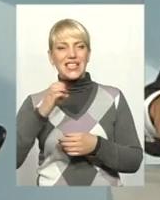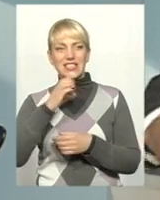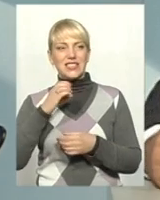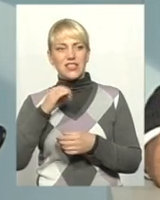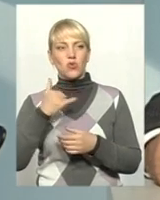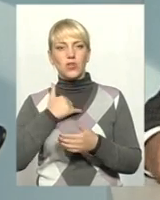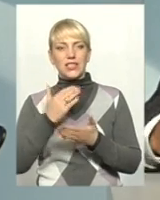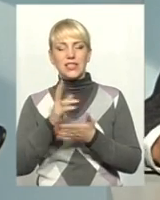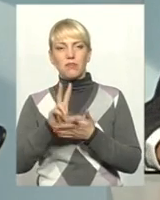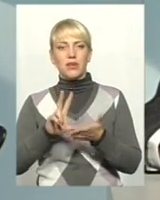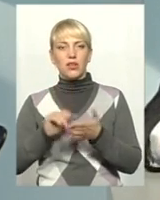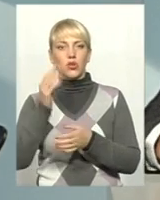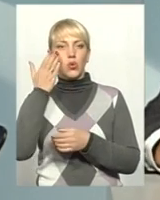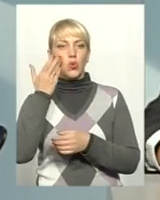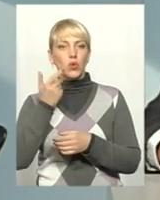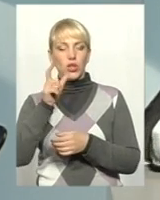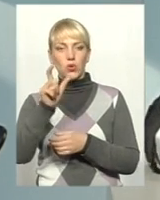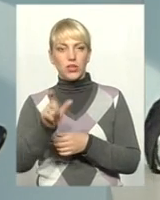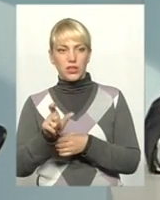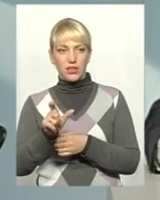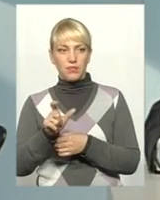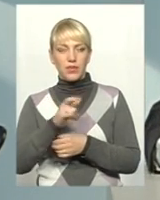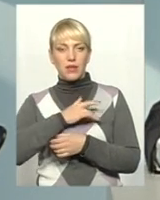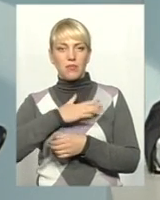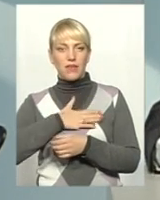вже є приклади, коли людина,